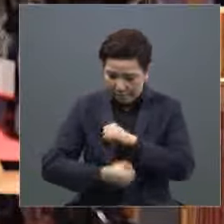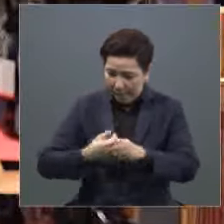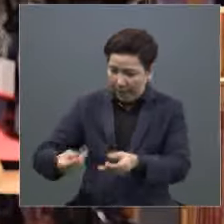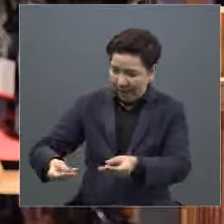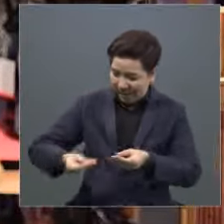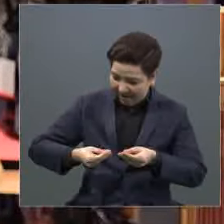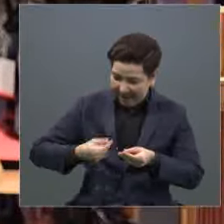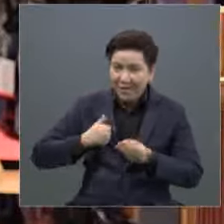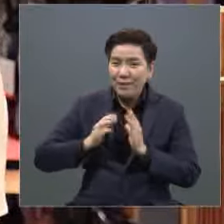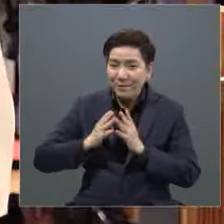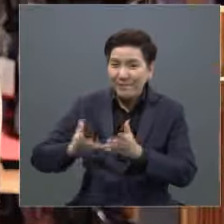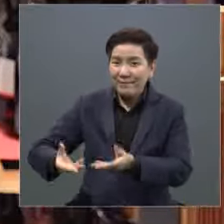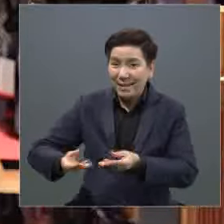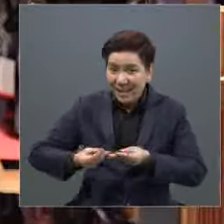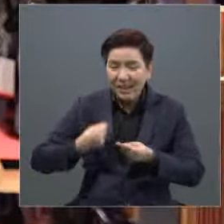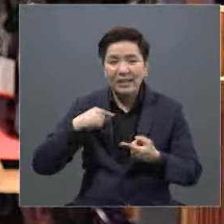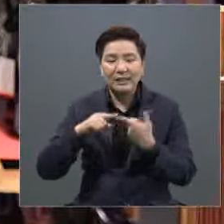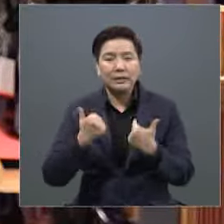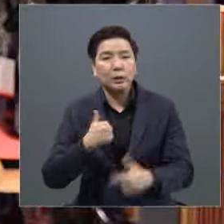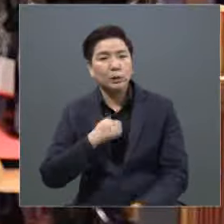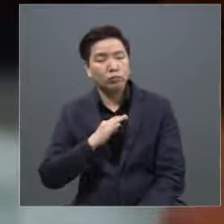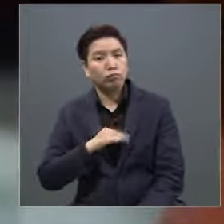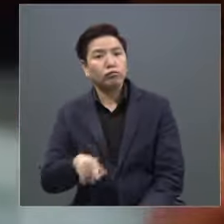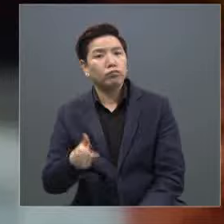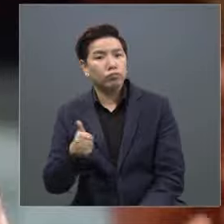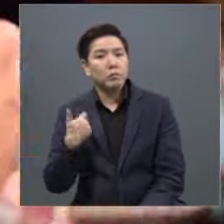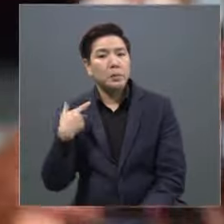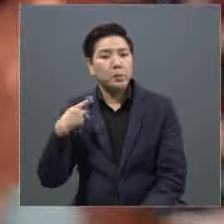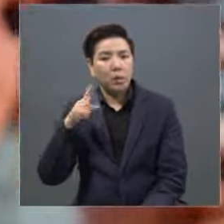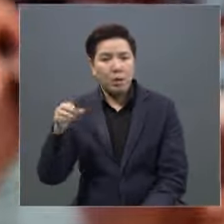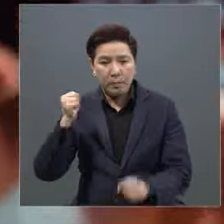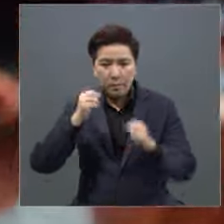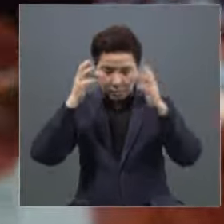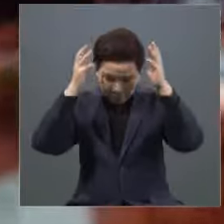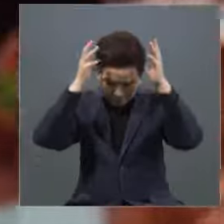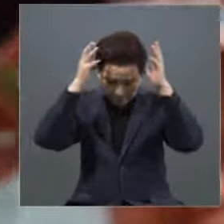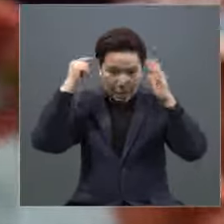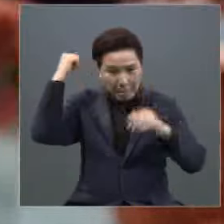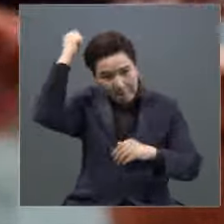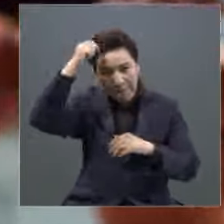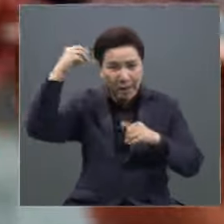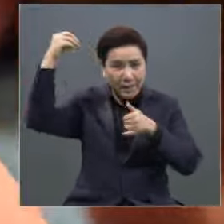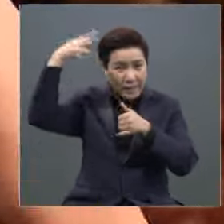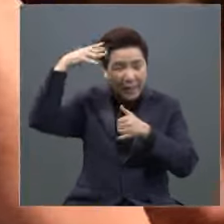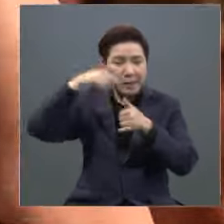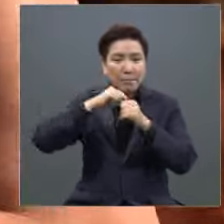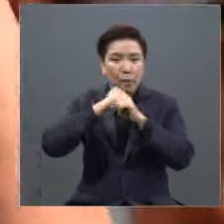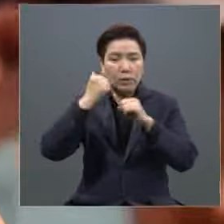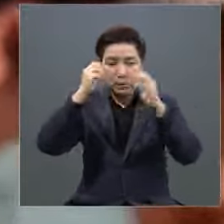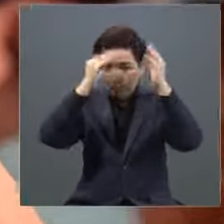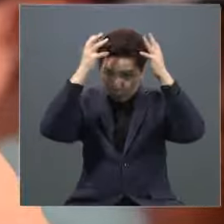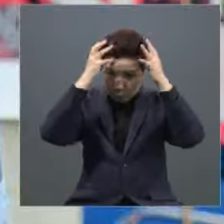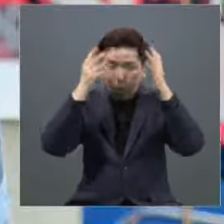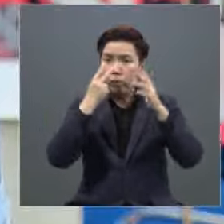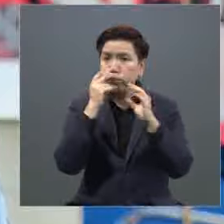ของขวัญวันที่เราไปนี่เนาะแล้วก็เราว่ามันสารพัดประโยชน์ตอนนั้นที่เรามาโค้หัวเราก็มาบังแดดนะครับโอ้วันนี้มันเอามาเป็นหมวกก็รู้สึกว่าโอเ